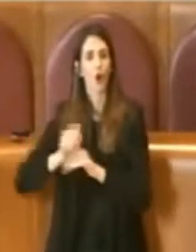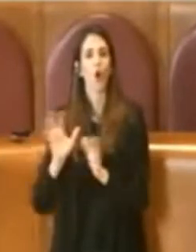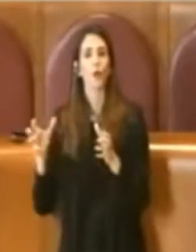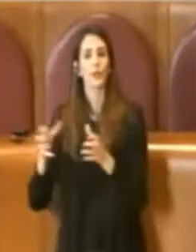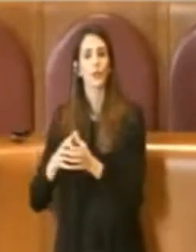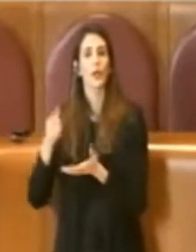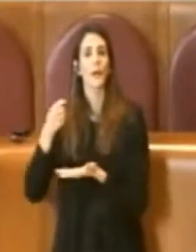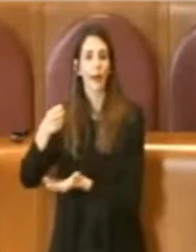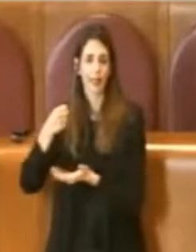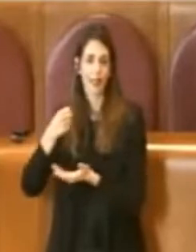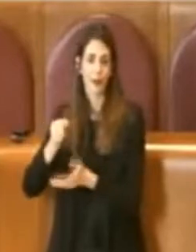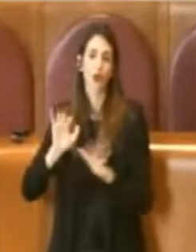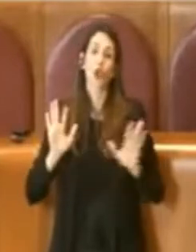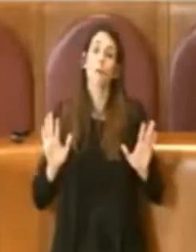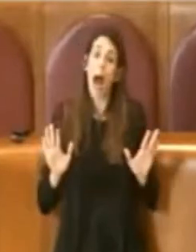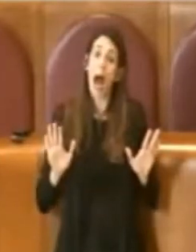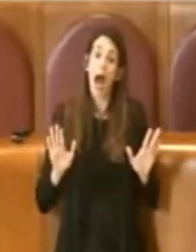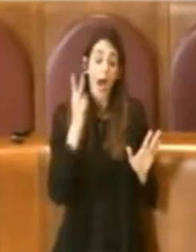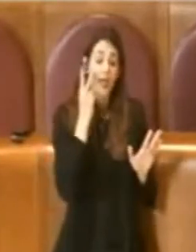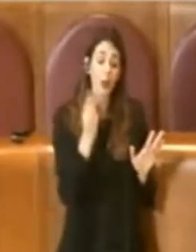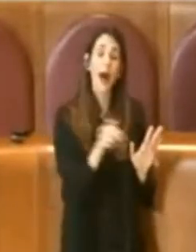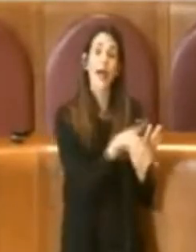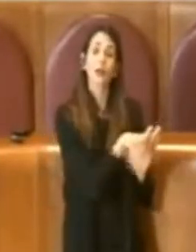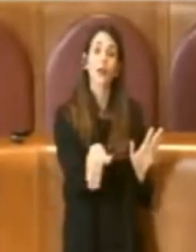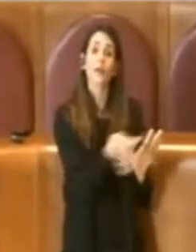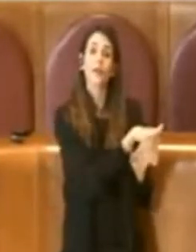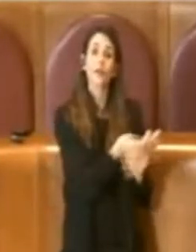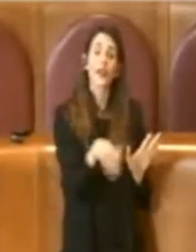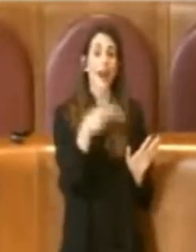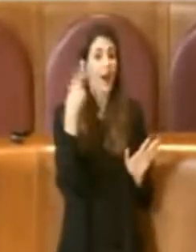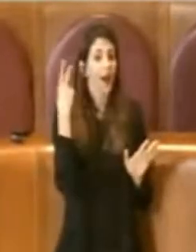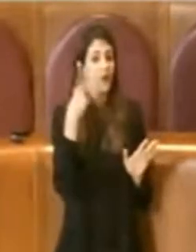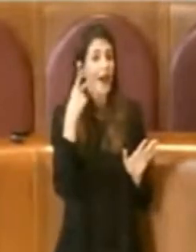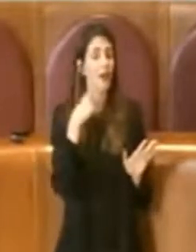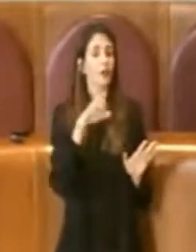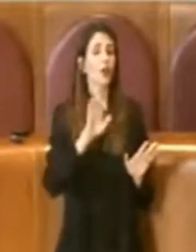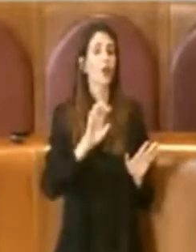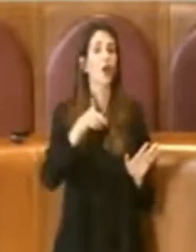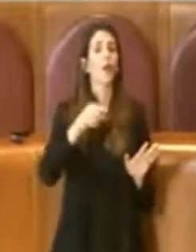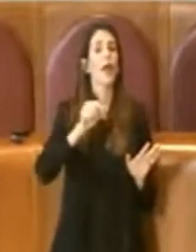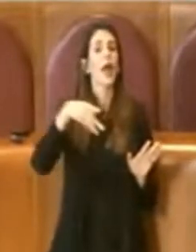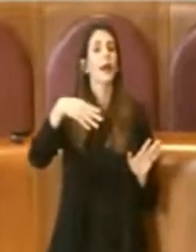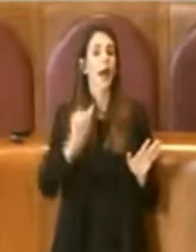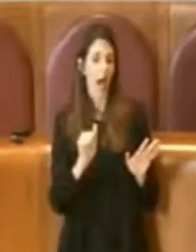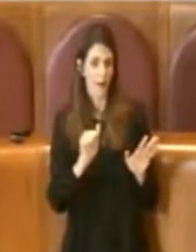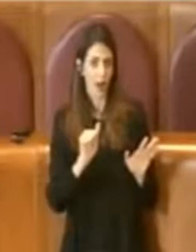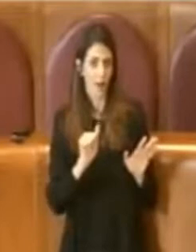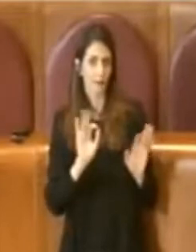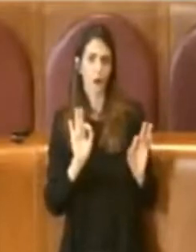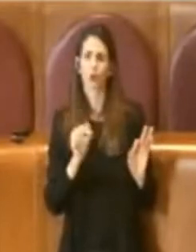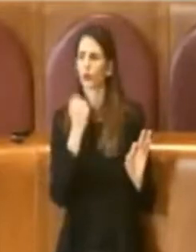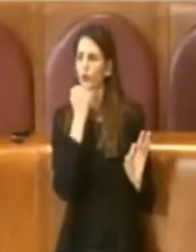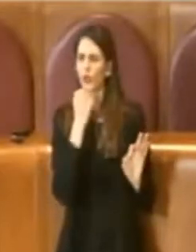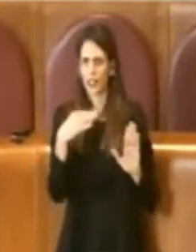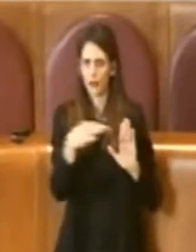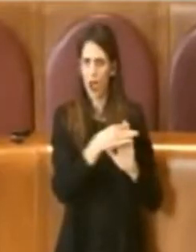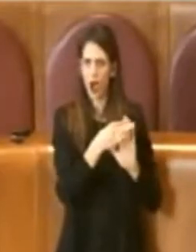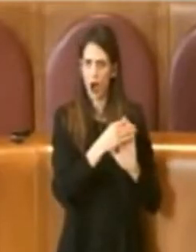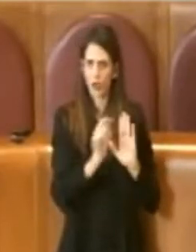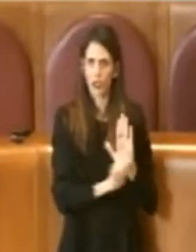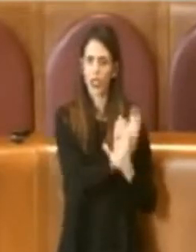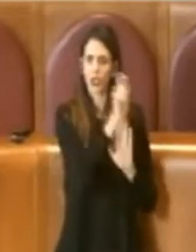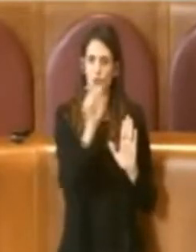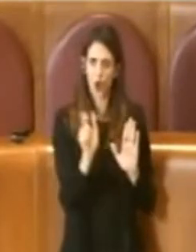però via Vasco de Gama, visto che la mozione, l'ordine del giorno, no mozione, scusatemi, presentata